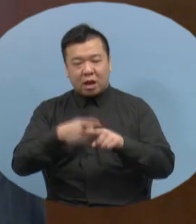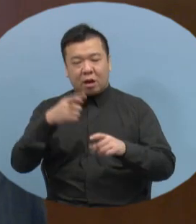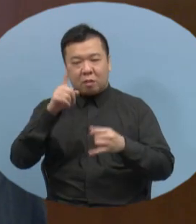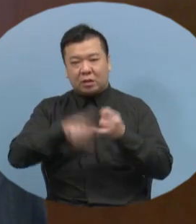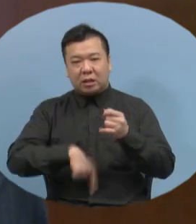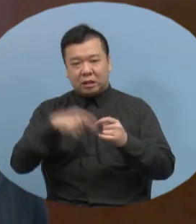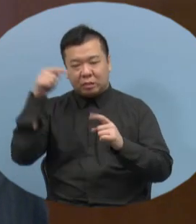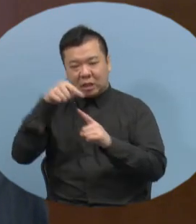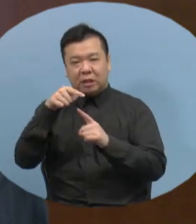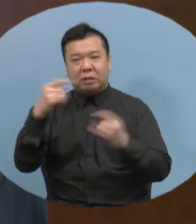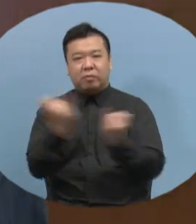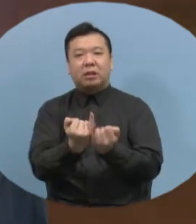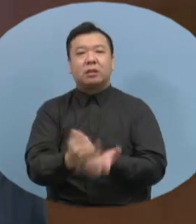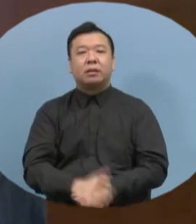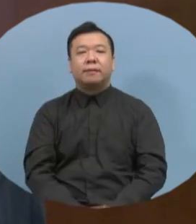攬炒，